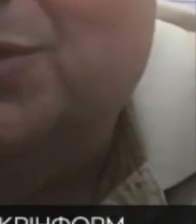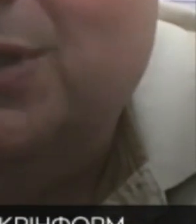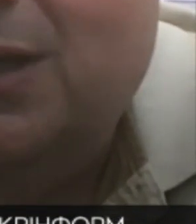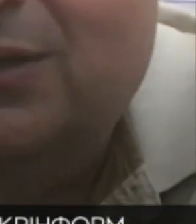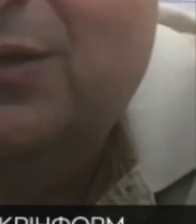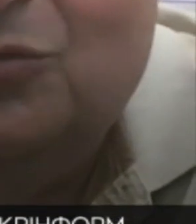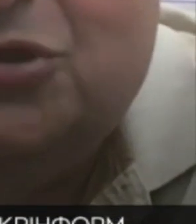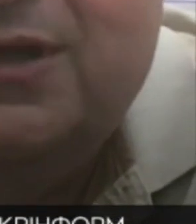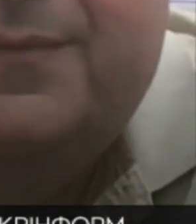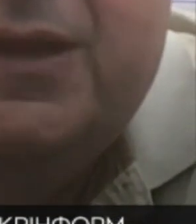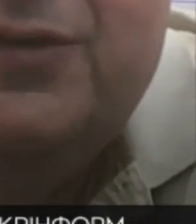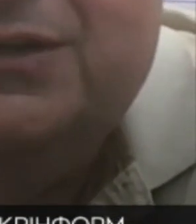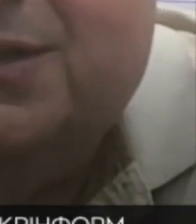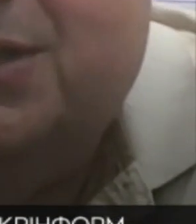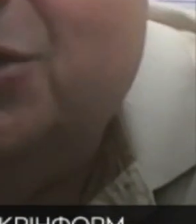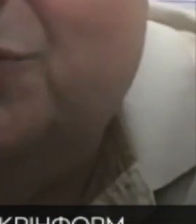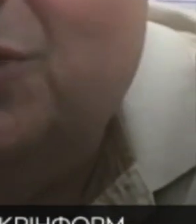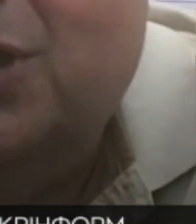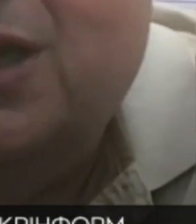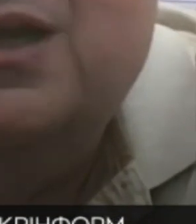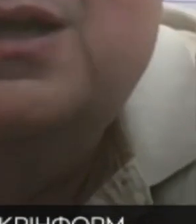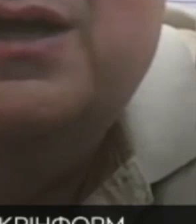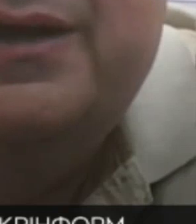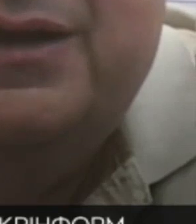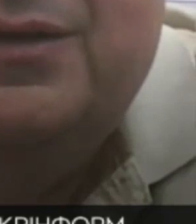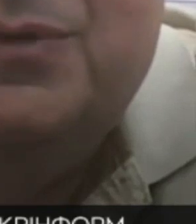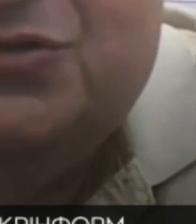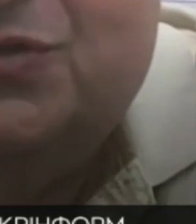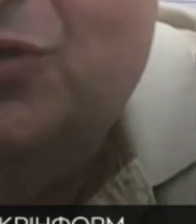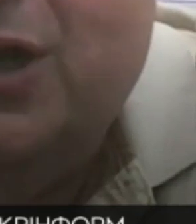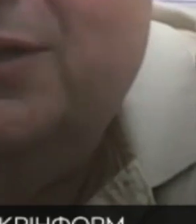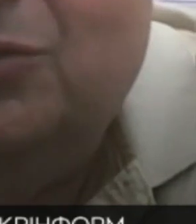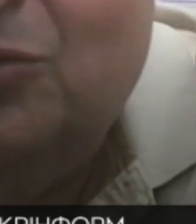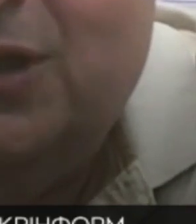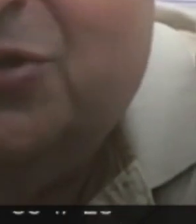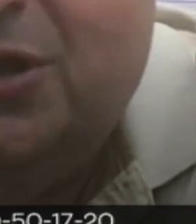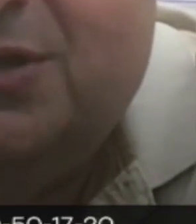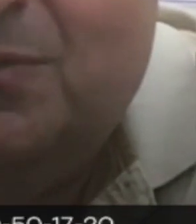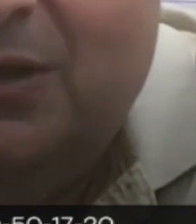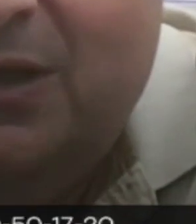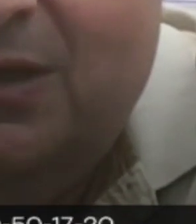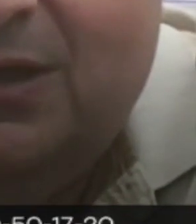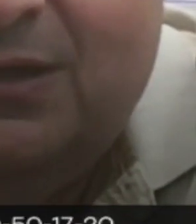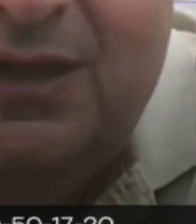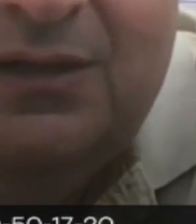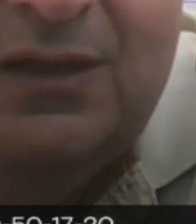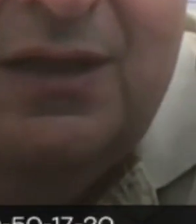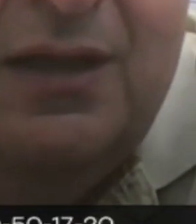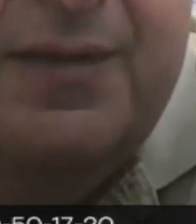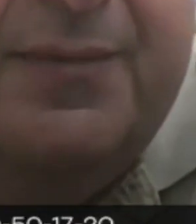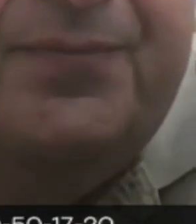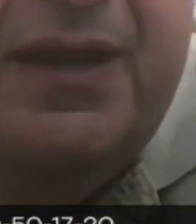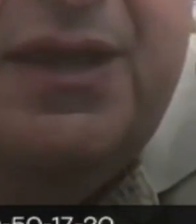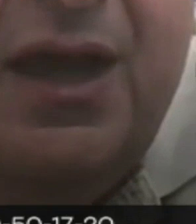не просто так, это тоже фактор сдерживания, прежде всего, Ирана, но также и Хизбаллы и так далее, и так